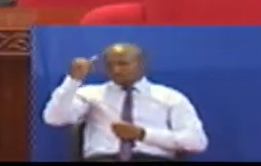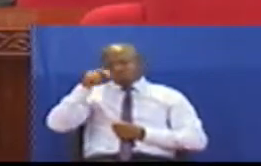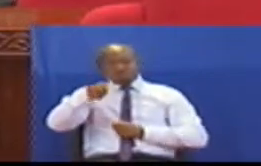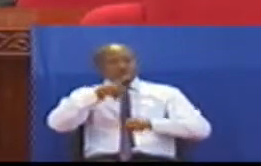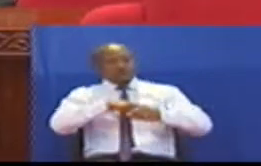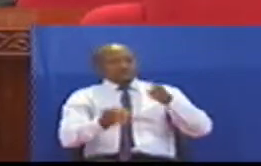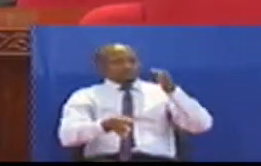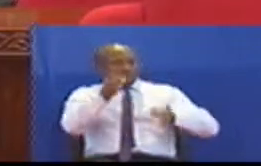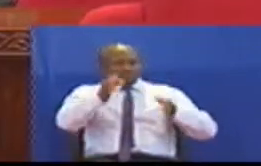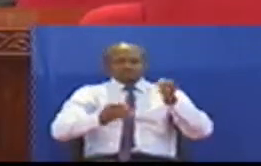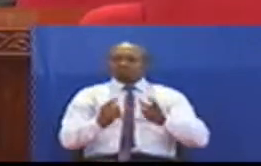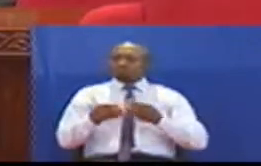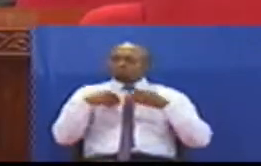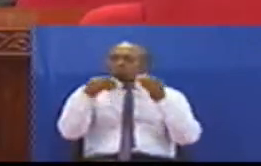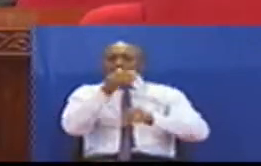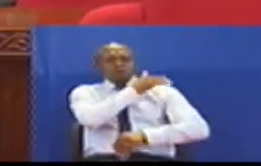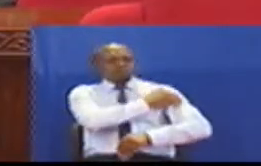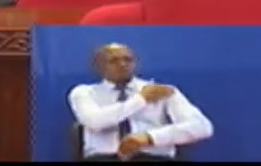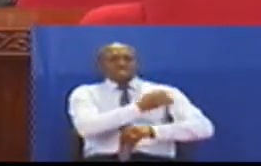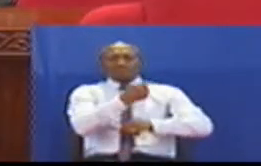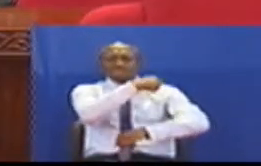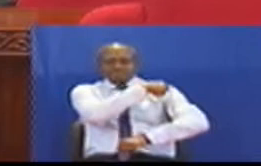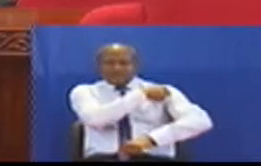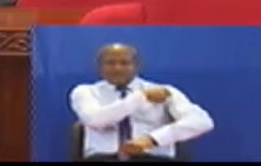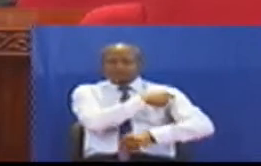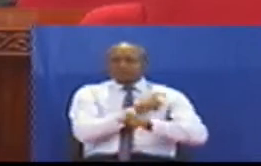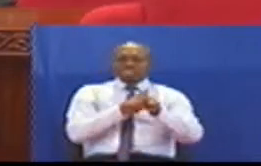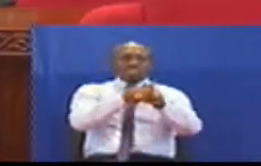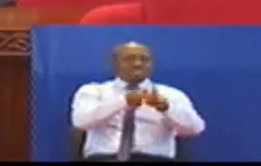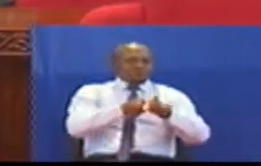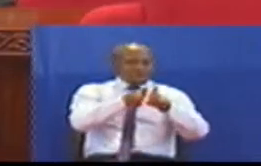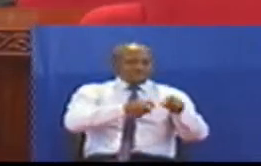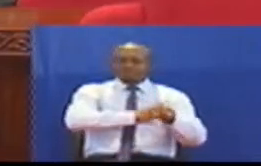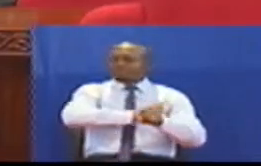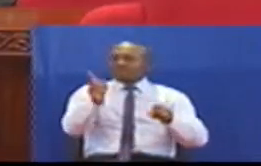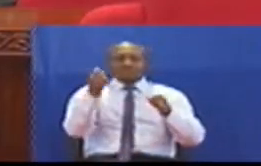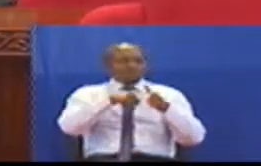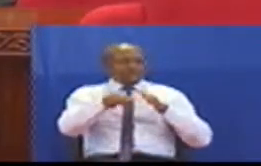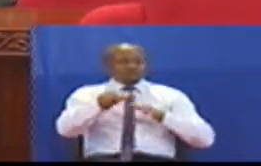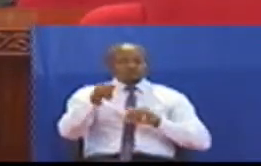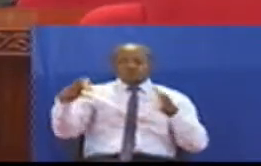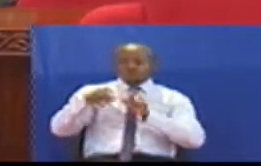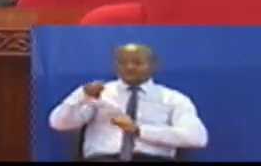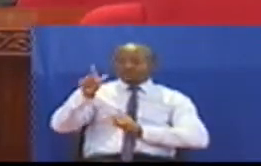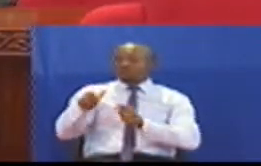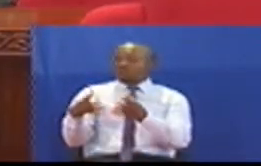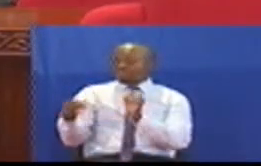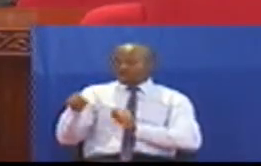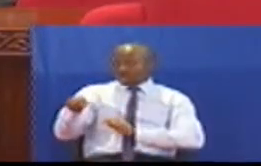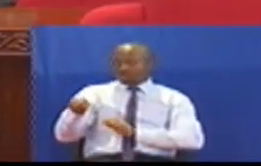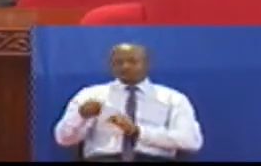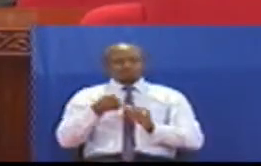za matibabu ya magonjwa nyemelezi bila malipo kwa kundi la wagonjwa wenye maambukizi ya VVU kwa vile wenye kwa wale wenye